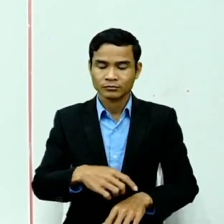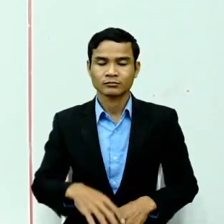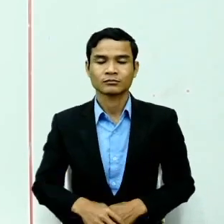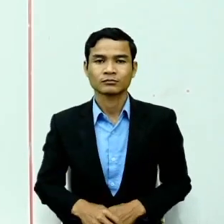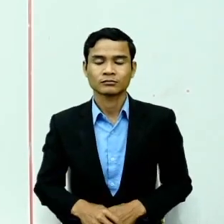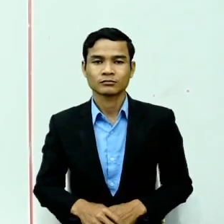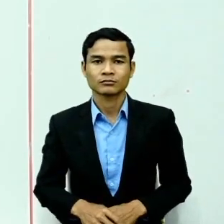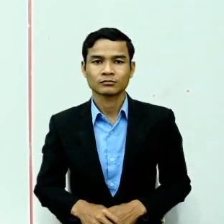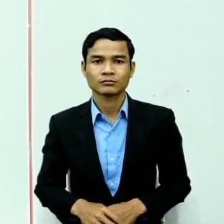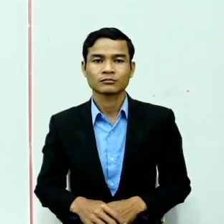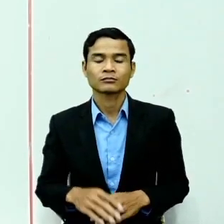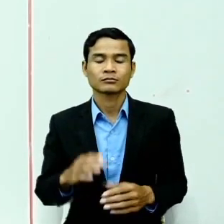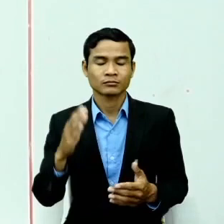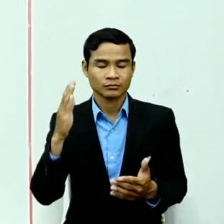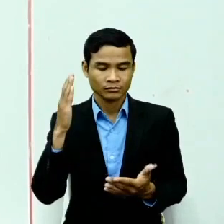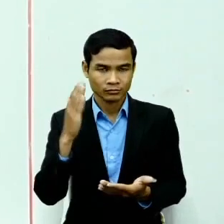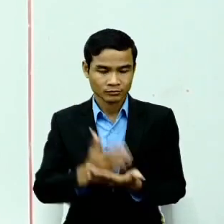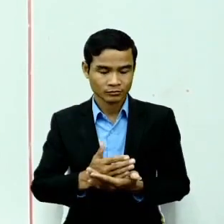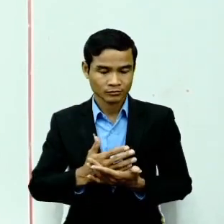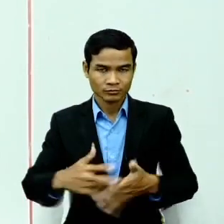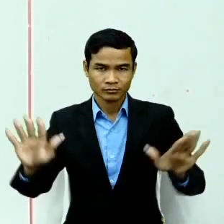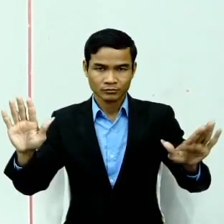cơm chài